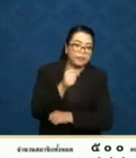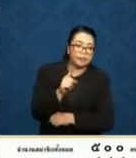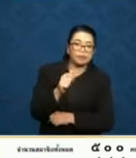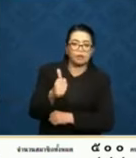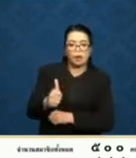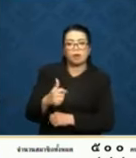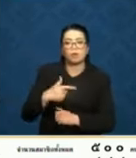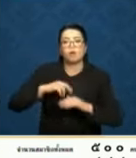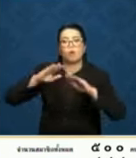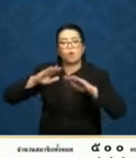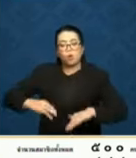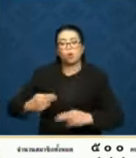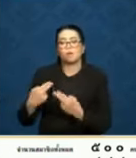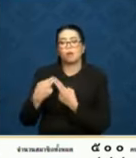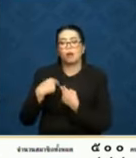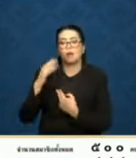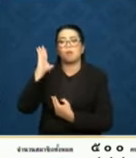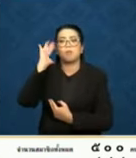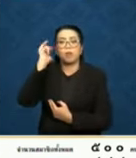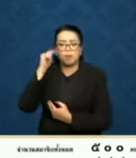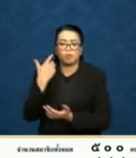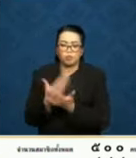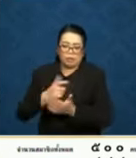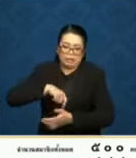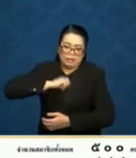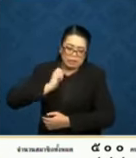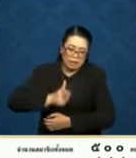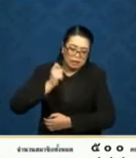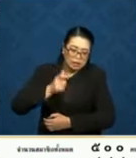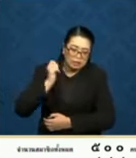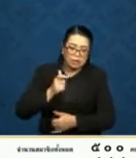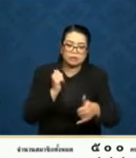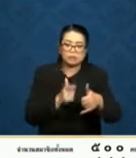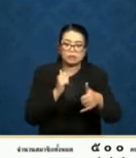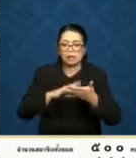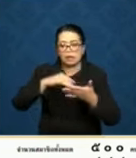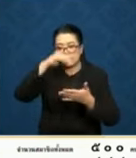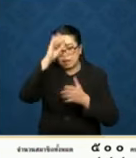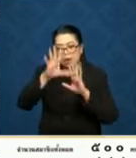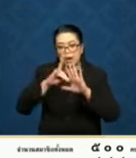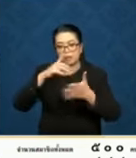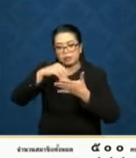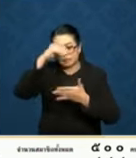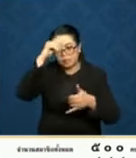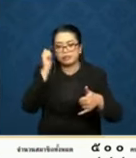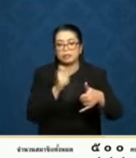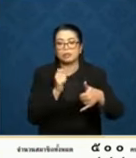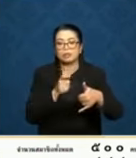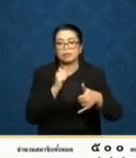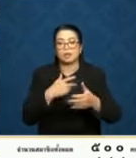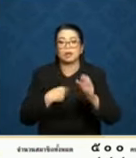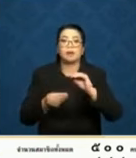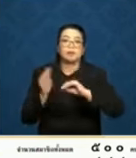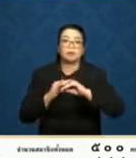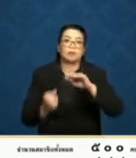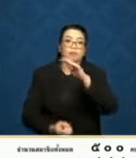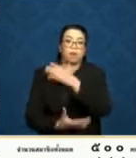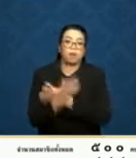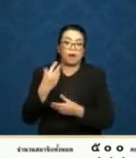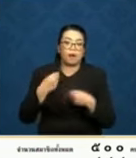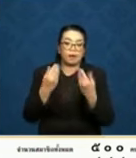ั่เทากับรถภาละของผู้ปกรองที่จะเป็นคาใช้จ่ายในการส่งลูกหลานเข้ไปเรีนและเป็นการเพ่มโอกาส